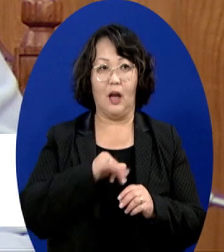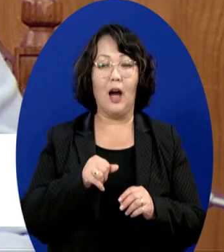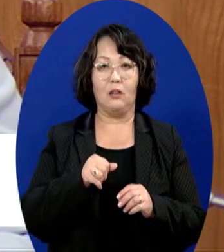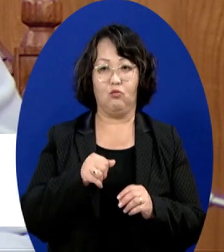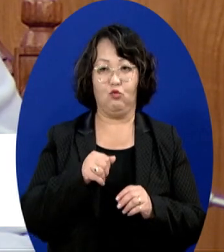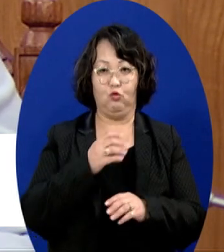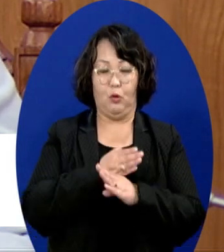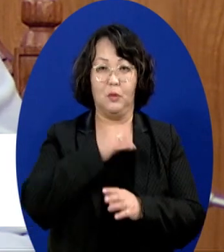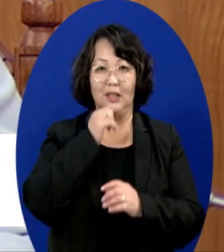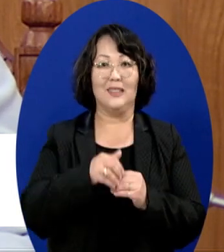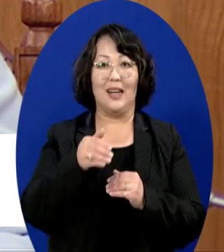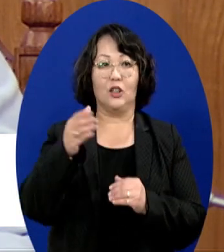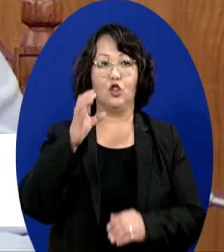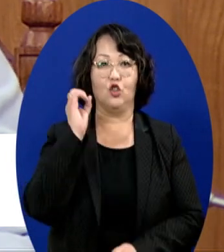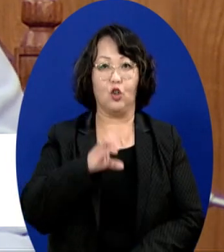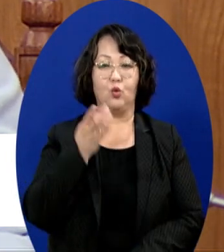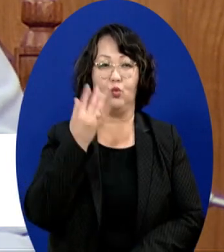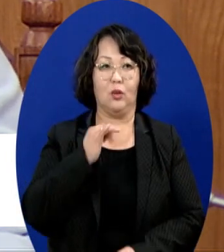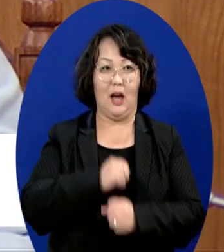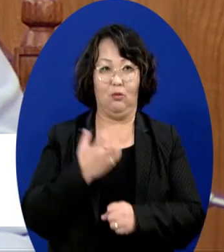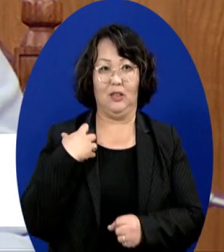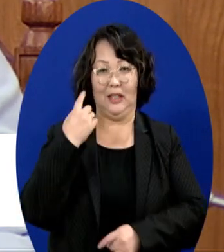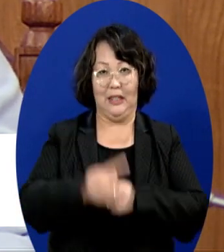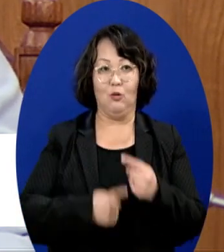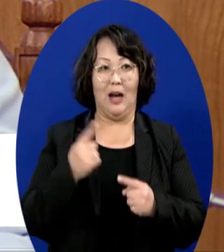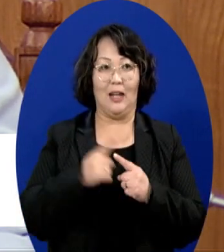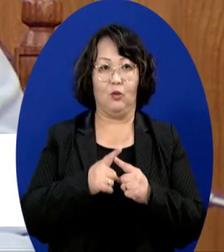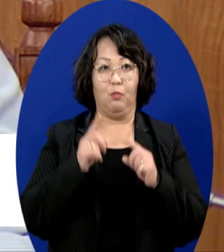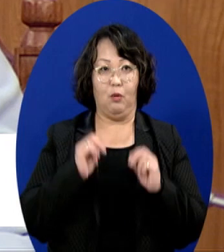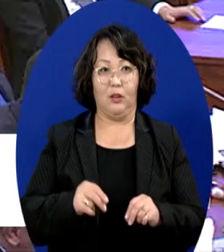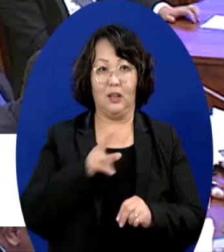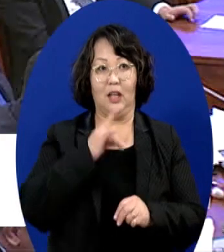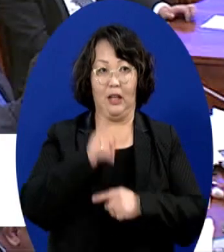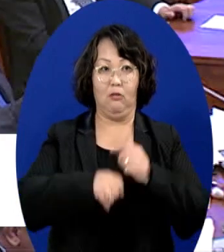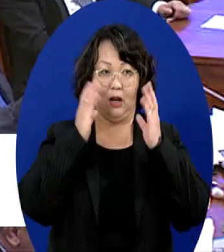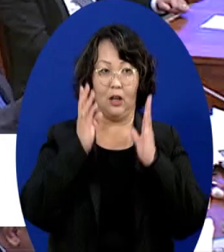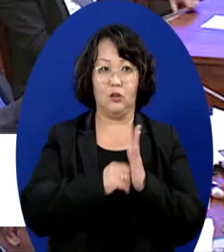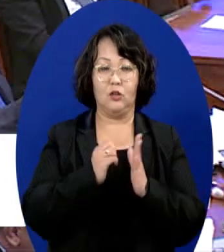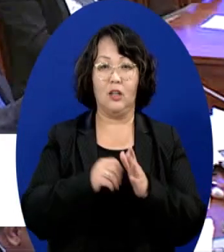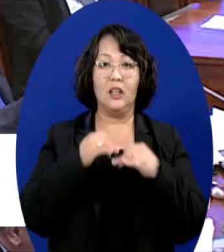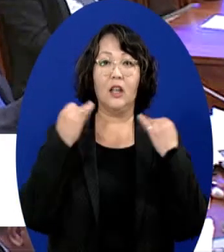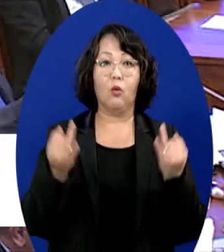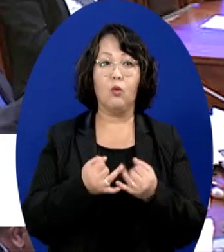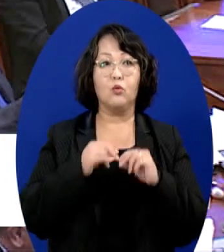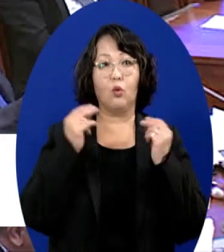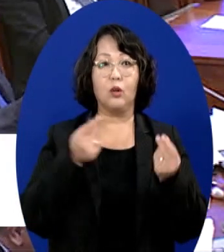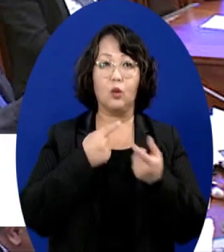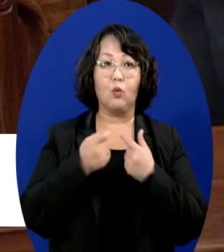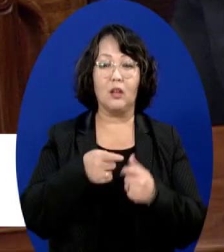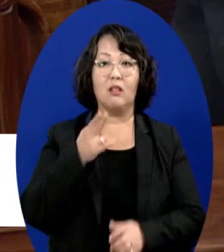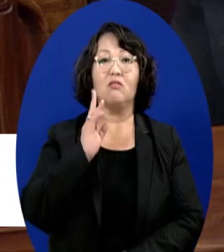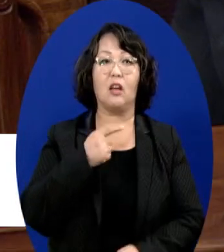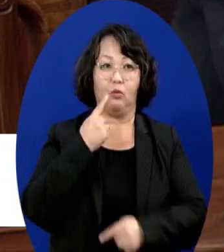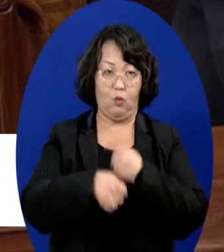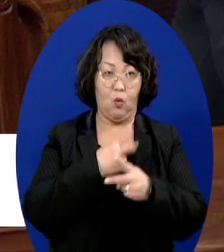зогсохгүй цаашид одоо ёс зүйн хариуцлыг бол илүү чангатах тал дээр бол бид нар бол анхаарах ёстой. Улсын хурлын хувьд чуулганы хуралдааны дэгийн